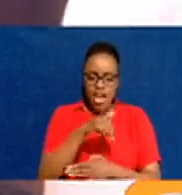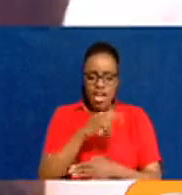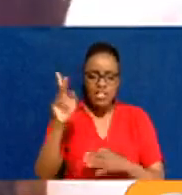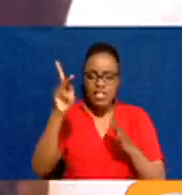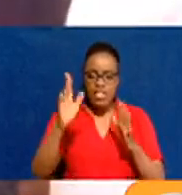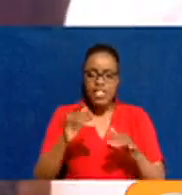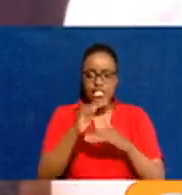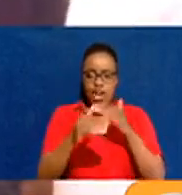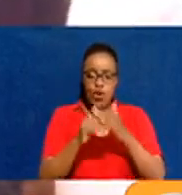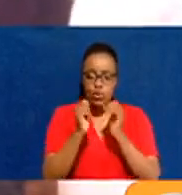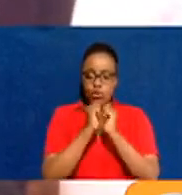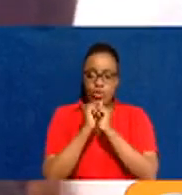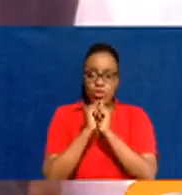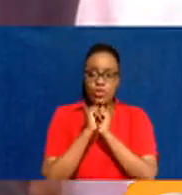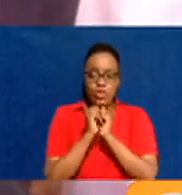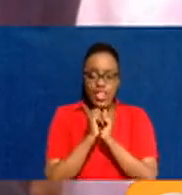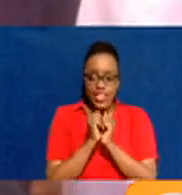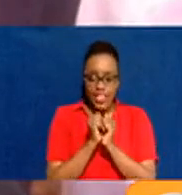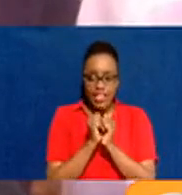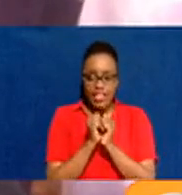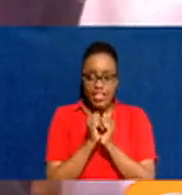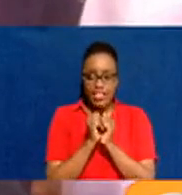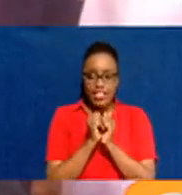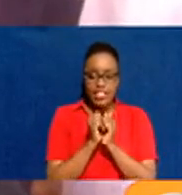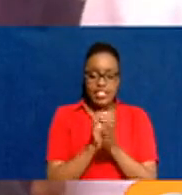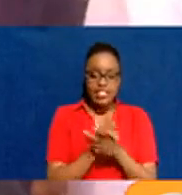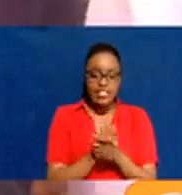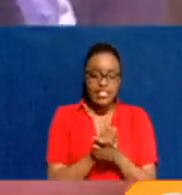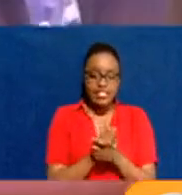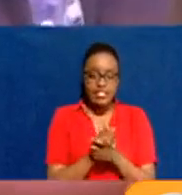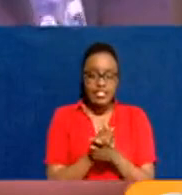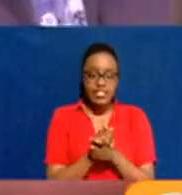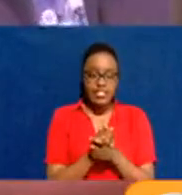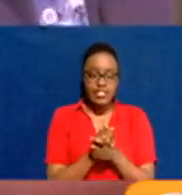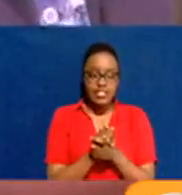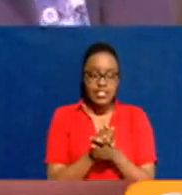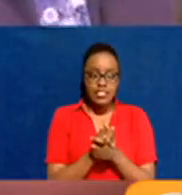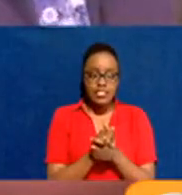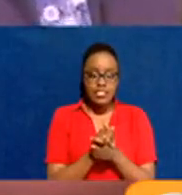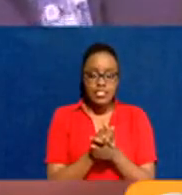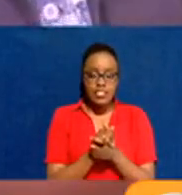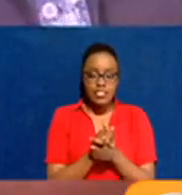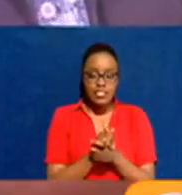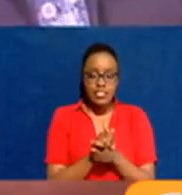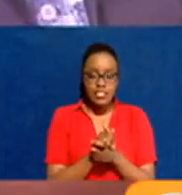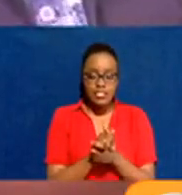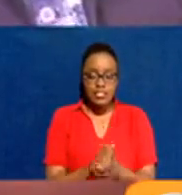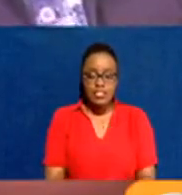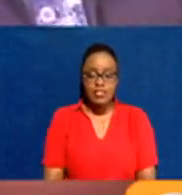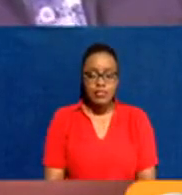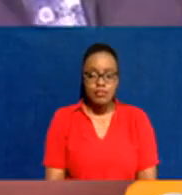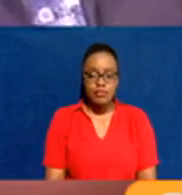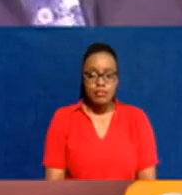nje, public participation. Wanaende kuleta kwa bunge, hawa wabunge waende wazungumze hii maneno, wakubali